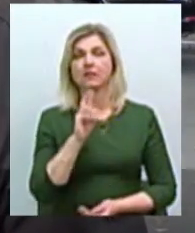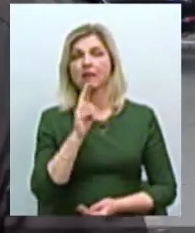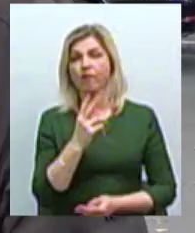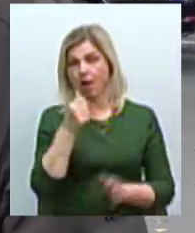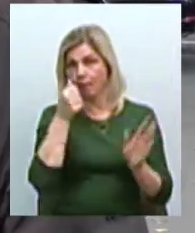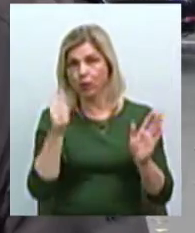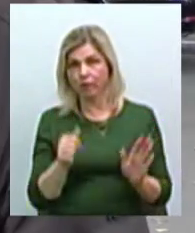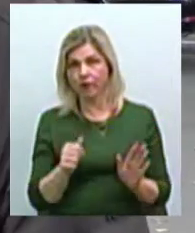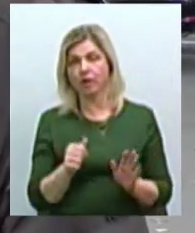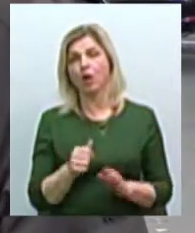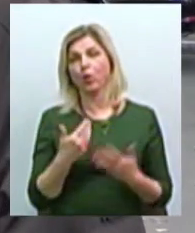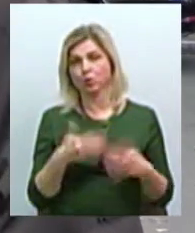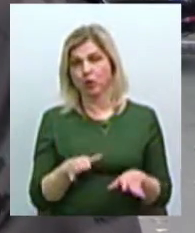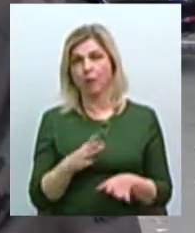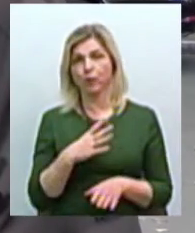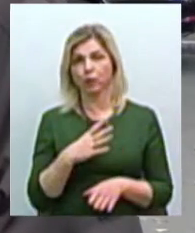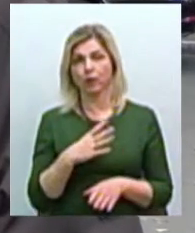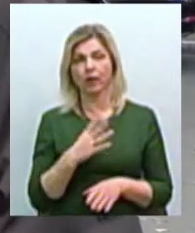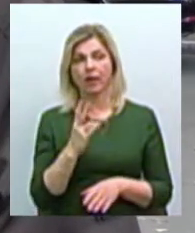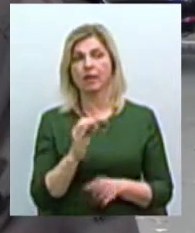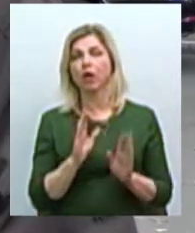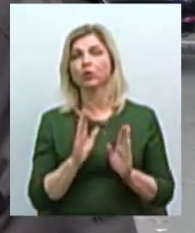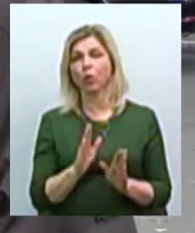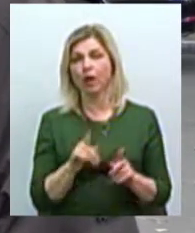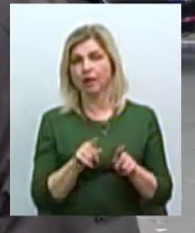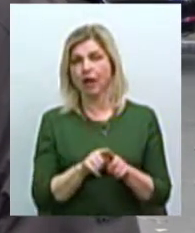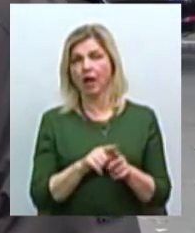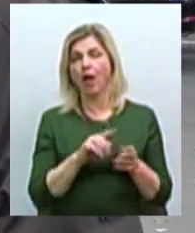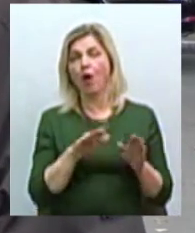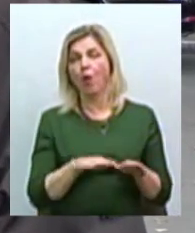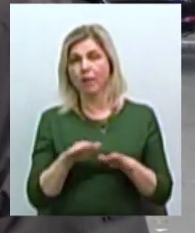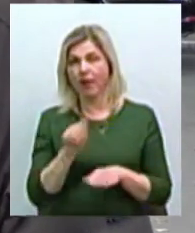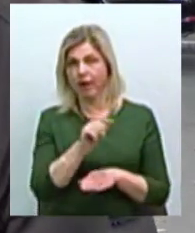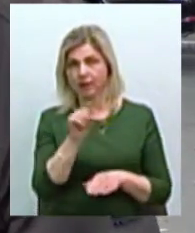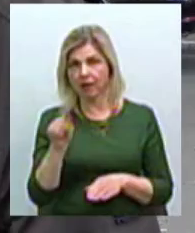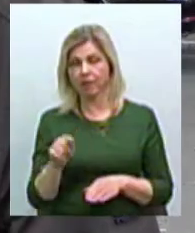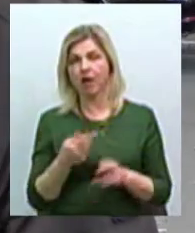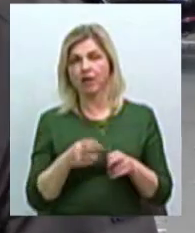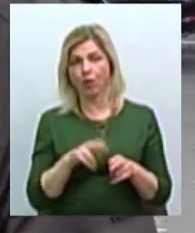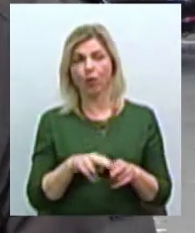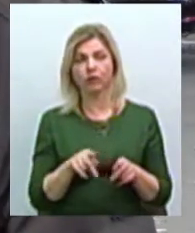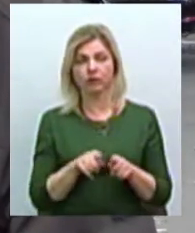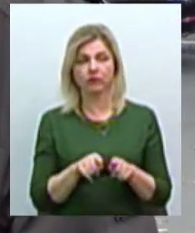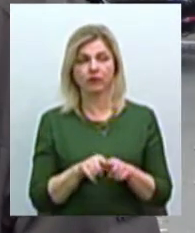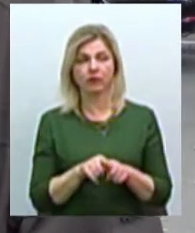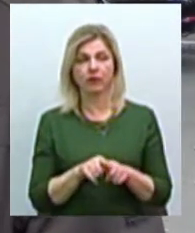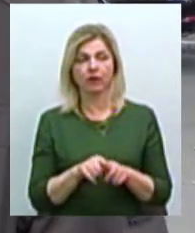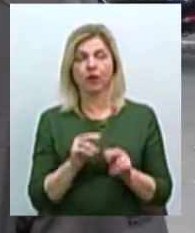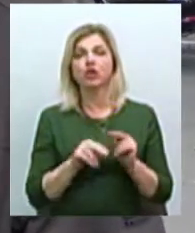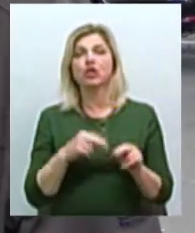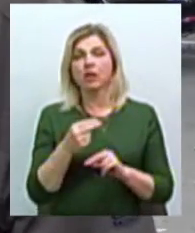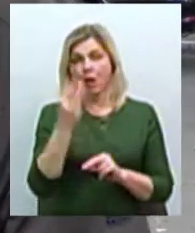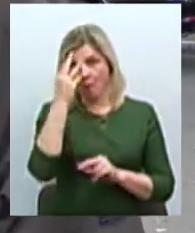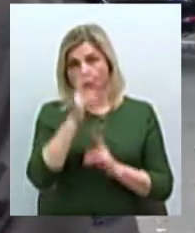роки вже було не тільки таких об'єктів, які проходили також через